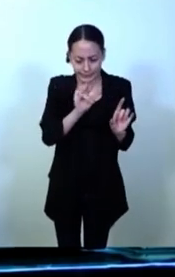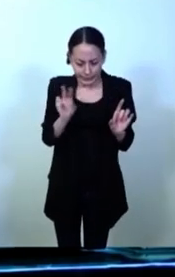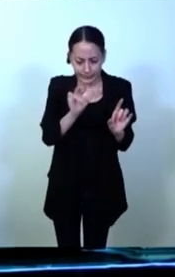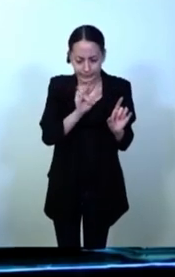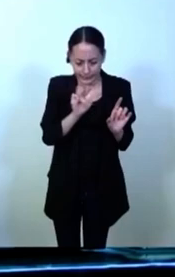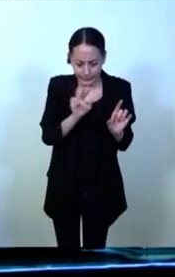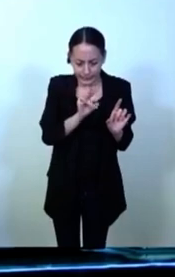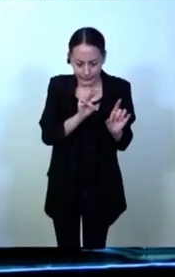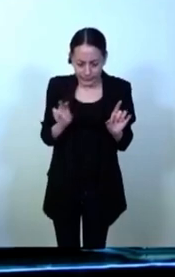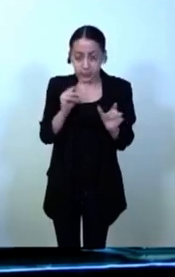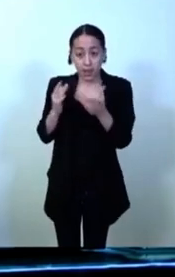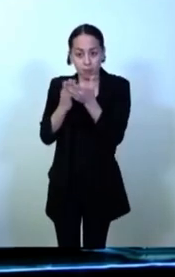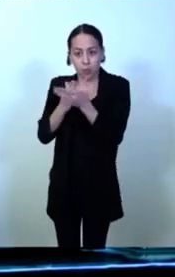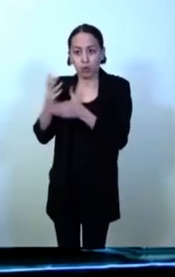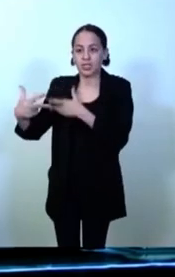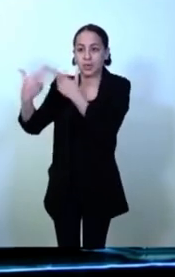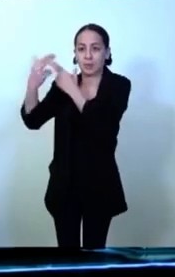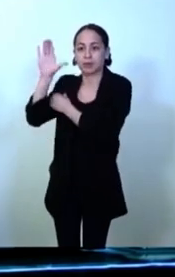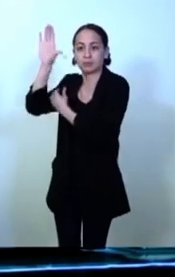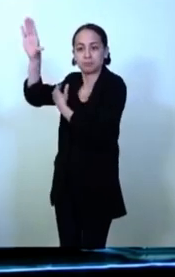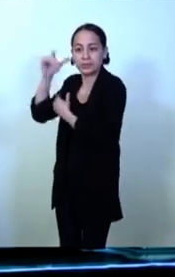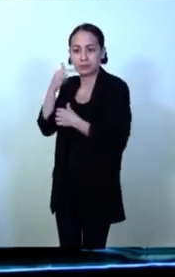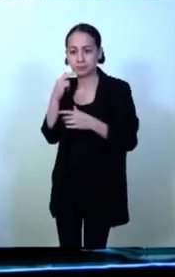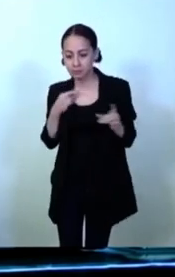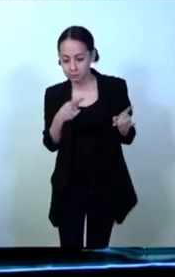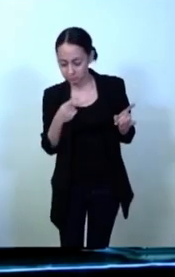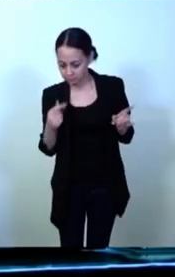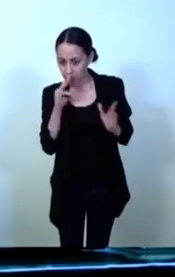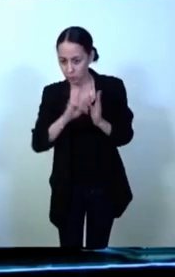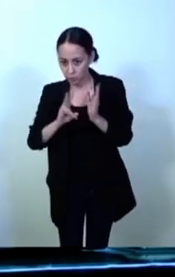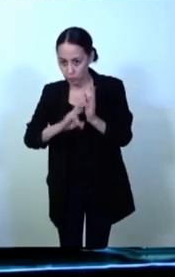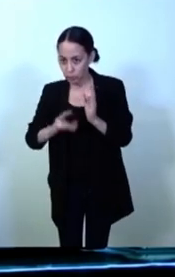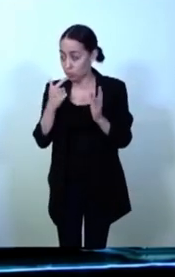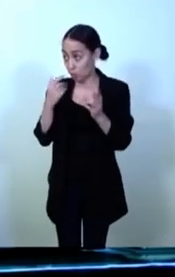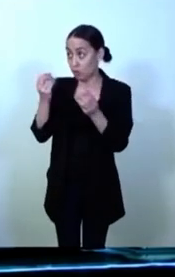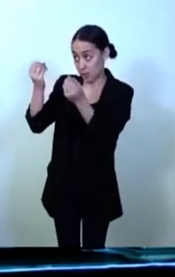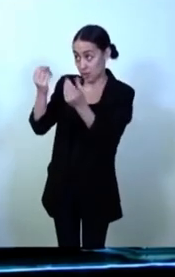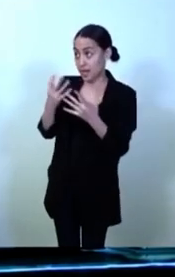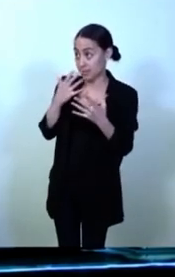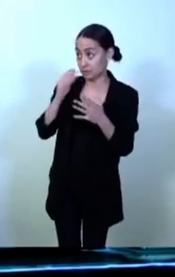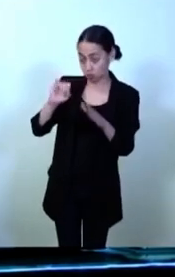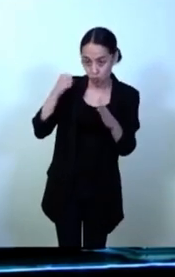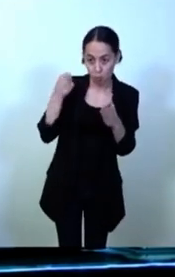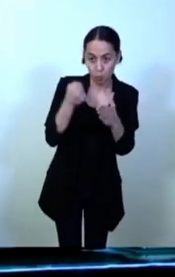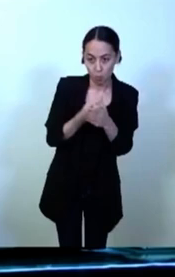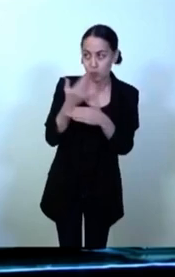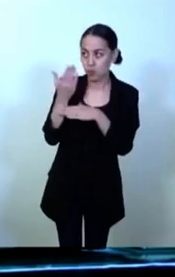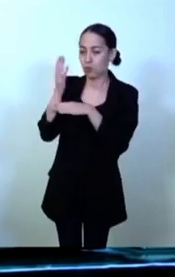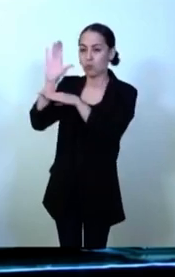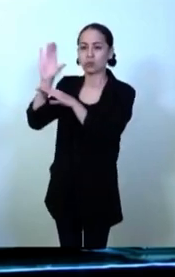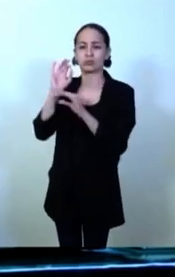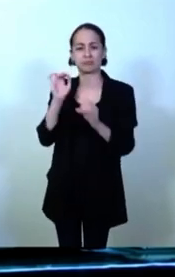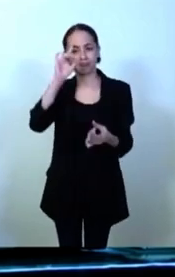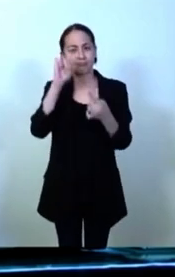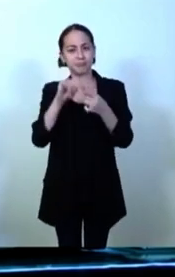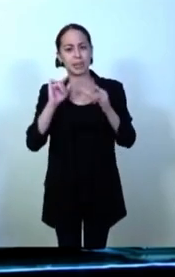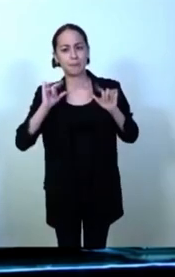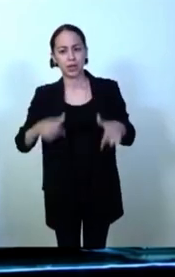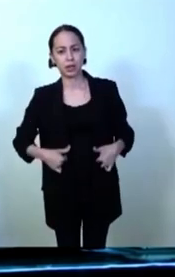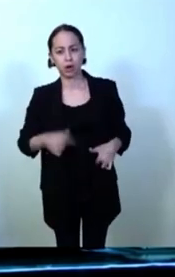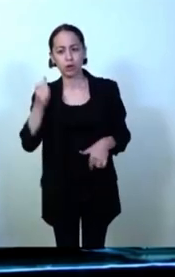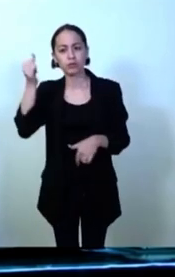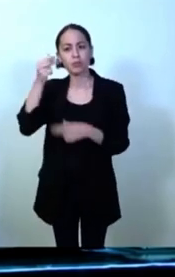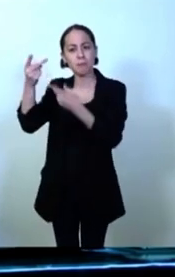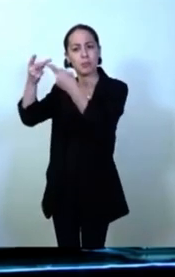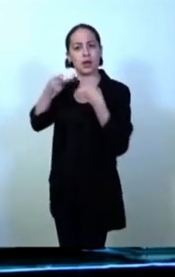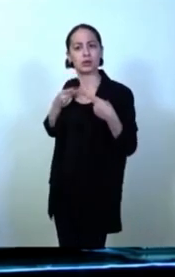mandature. Alors, permettez-moi de mener au bout ma démonstration. Un mot d'abord sur le sujet des écoles. Vous annoncez la construction